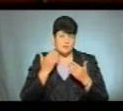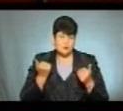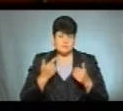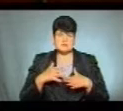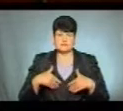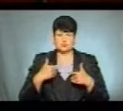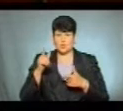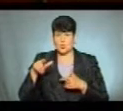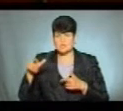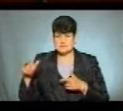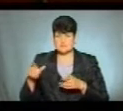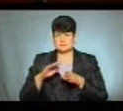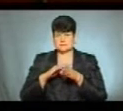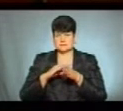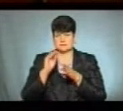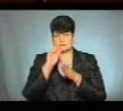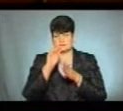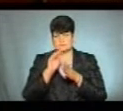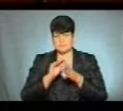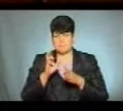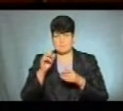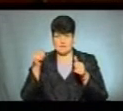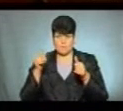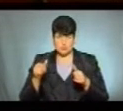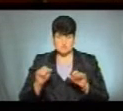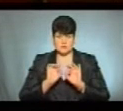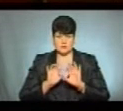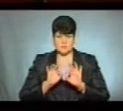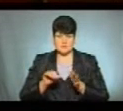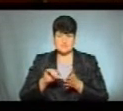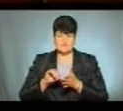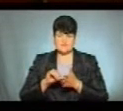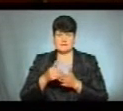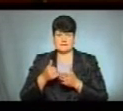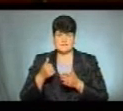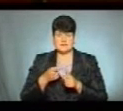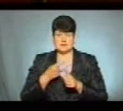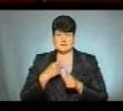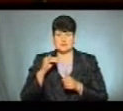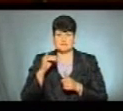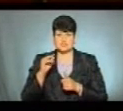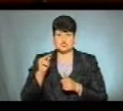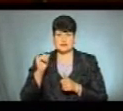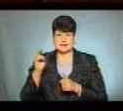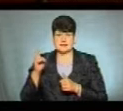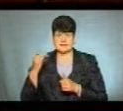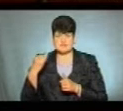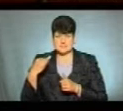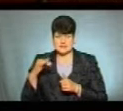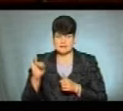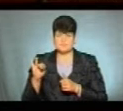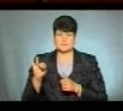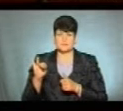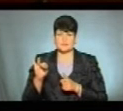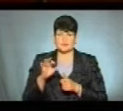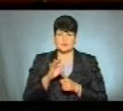до осіб, прізвища яких зазначені на білбордах, за коментарями. Представник від Івана Чайківського, прес-секретар компанії